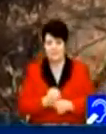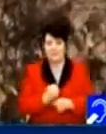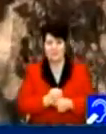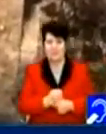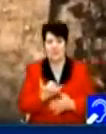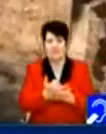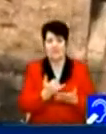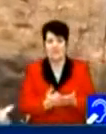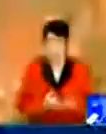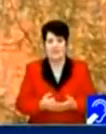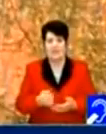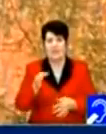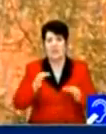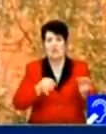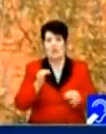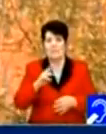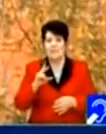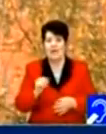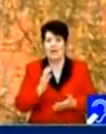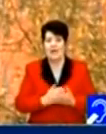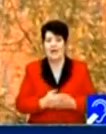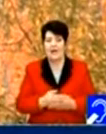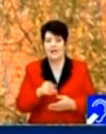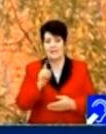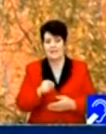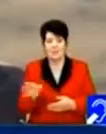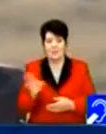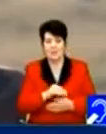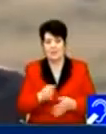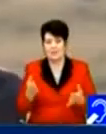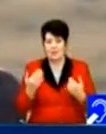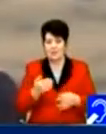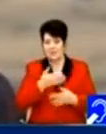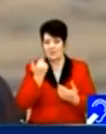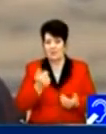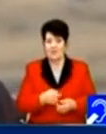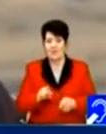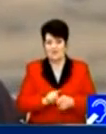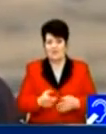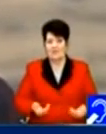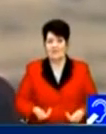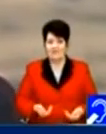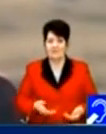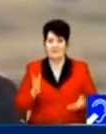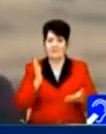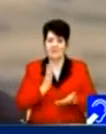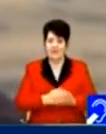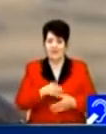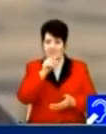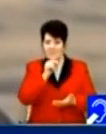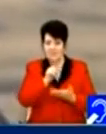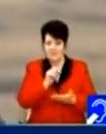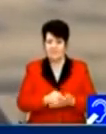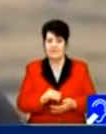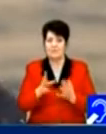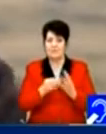Femeia spune că toamna la țară are de toate, numai de odihnă nu are timp. Așa e viața la țară. Trebuie să ai și o pasăre, trebuie să ai grijă